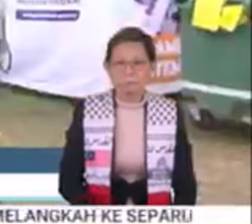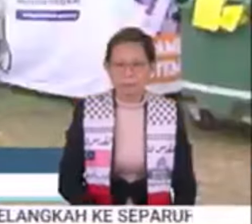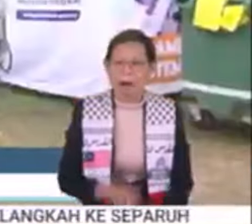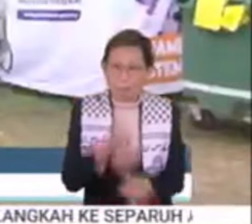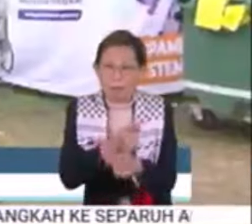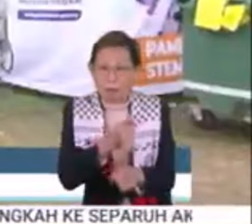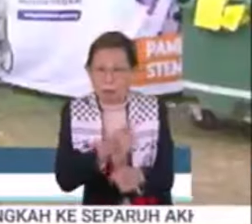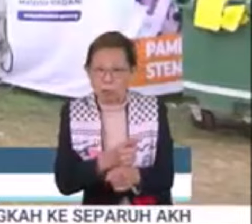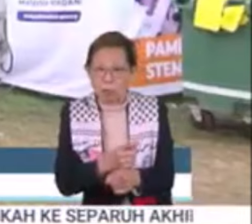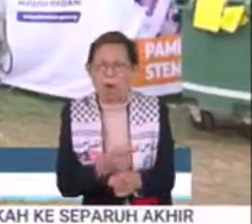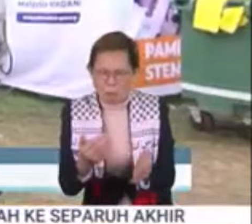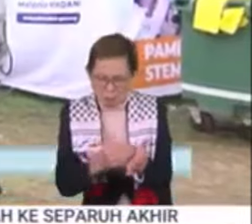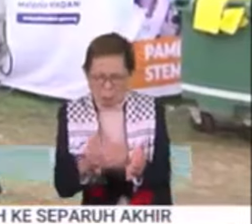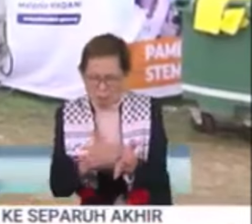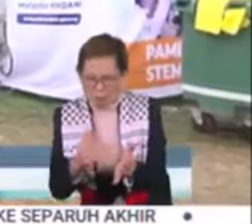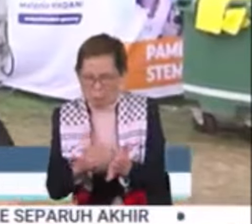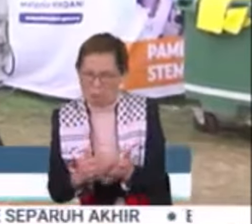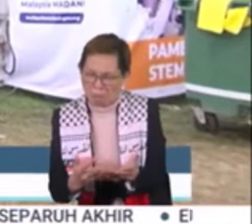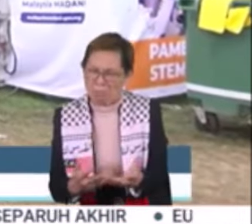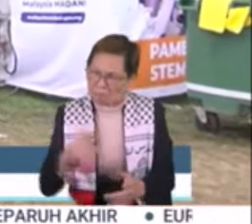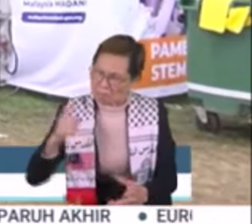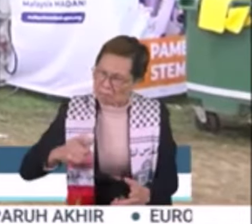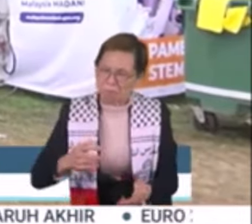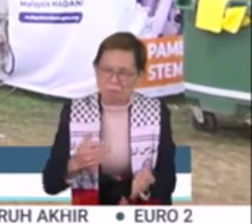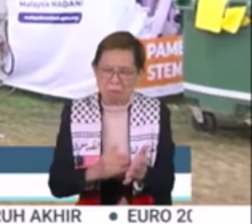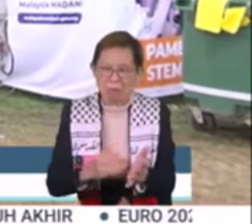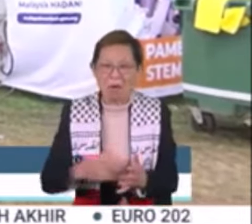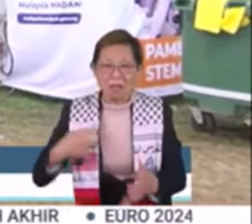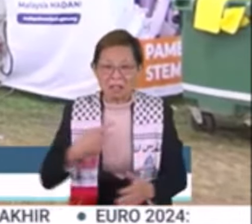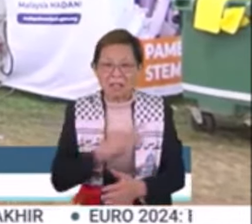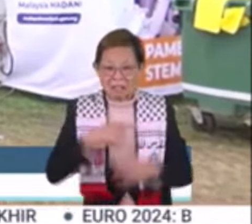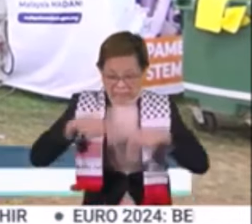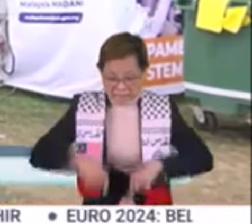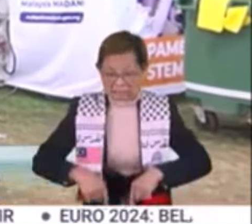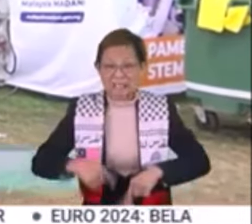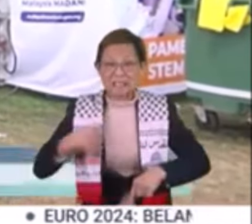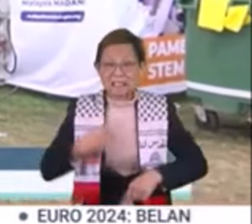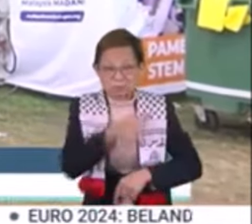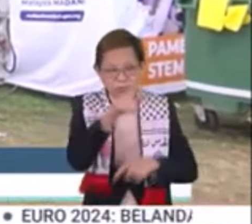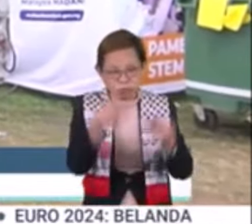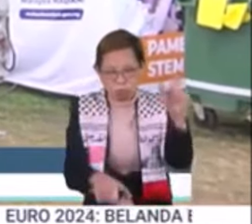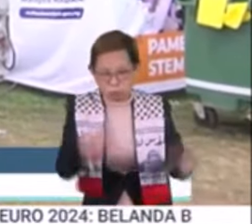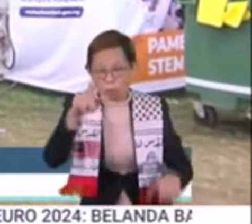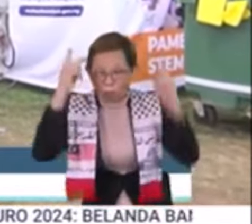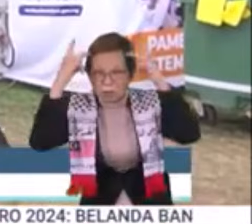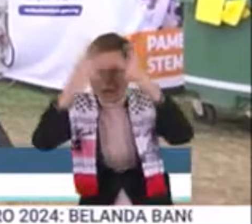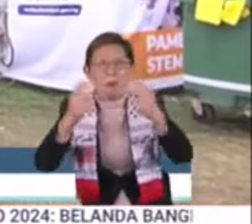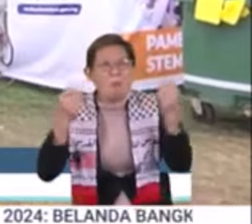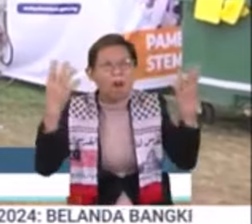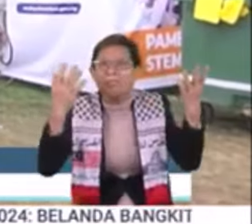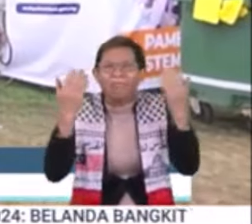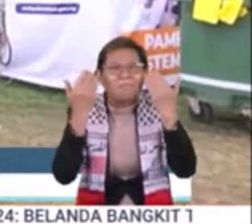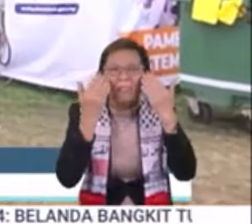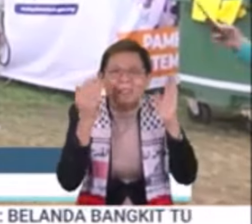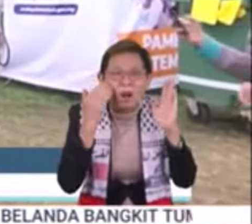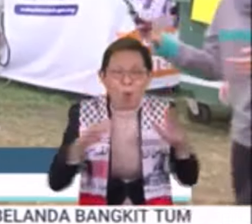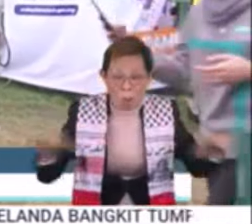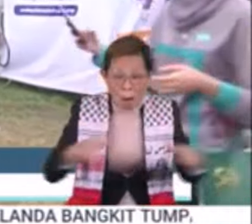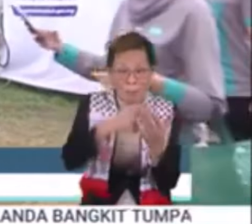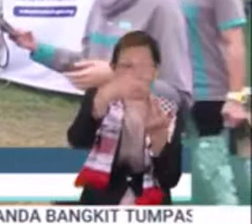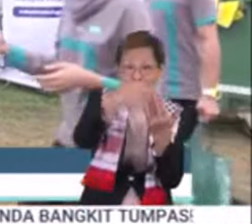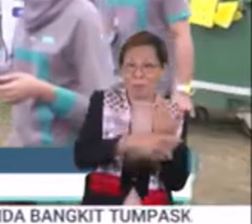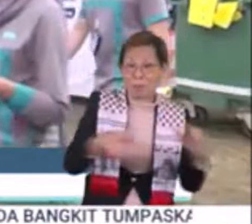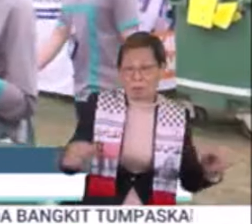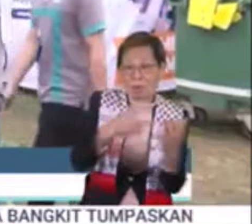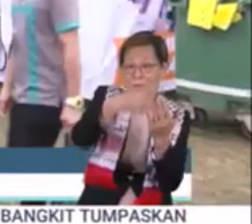Patut dia adakan apa kerap lah. Sebab kita orang yang dekat Kuantan ni kan, banyak update yang kita tak dapat kan. So bila buat program ni, saya rasa